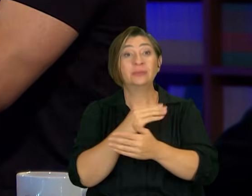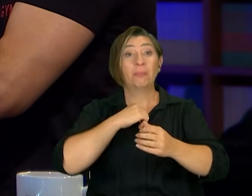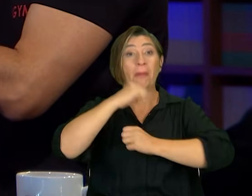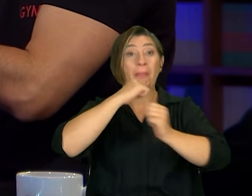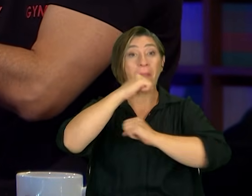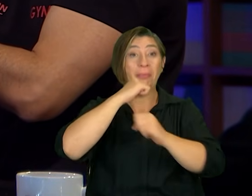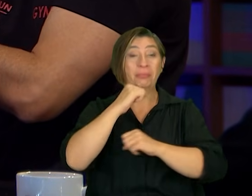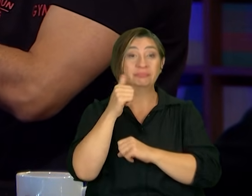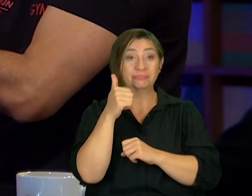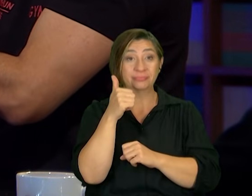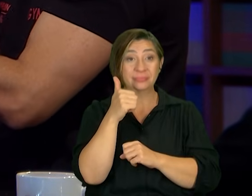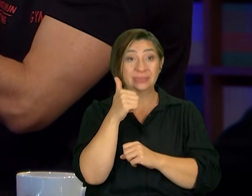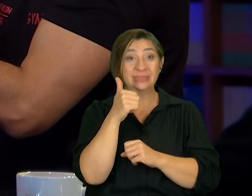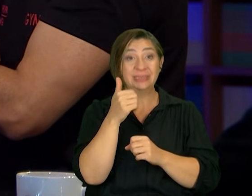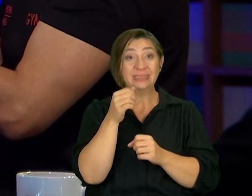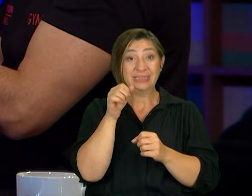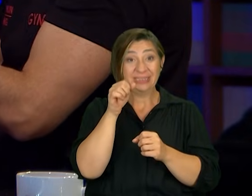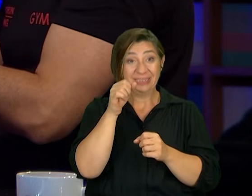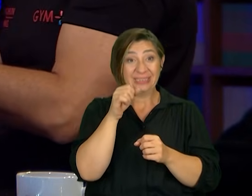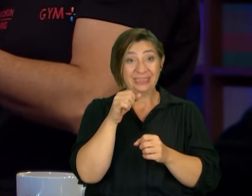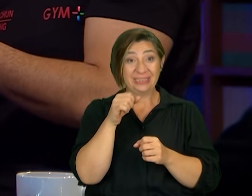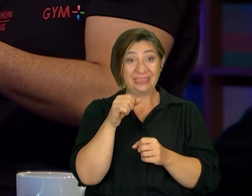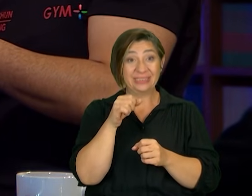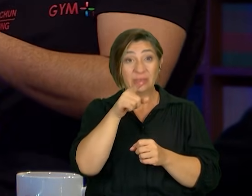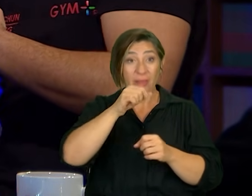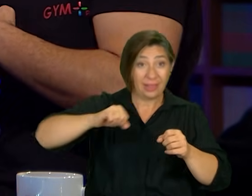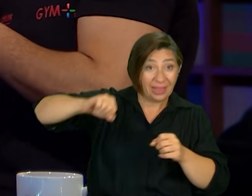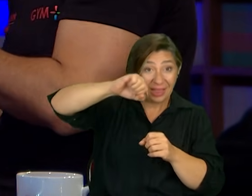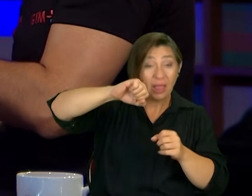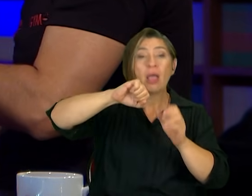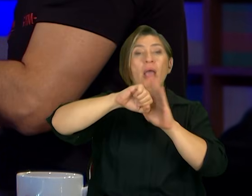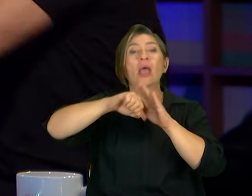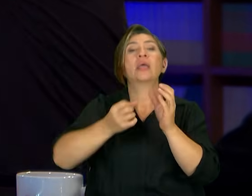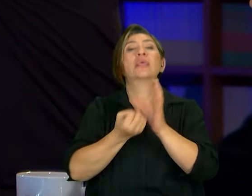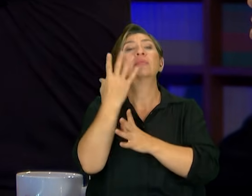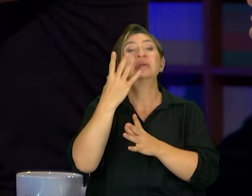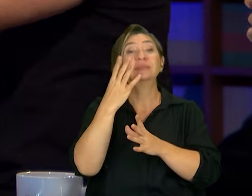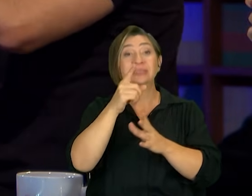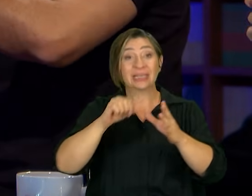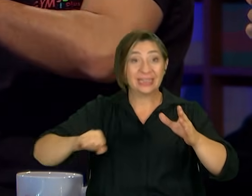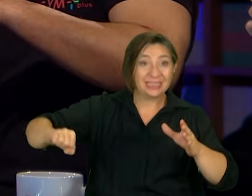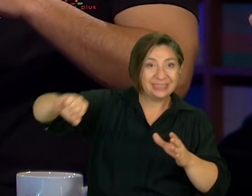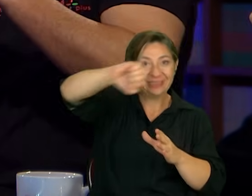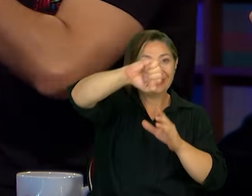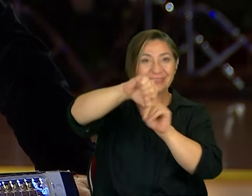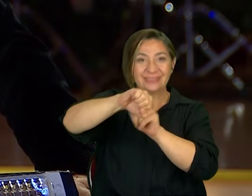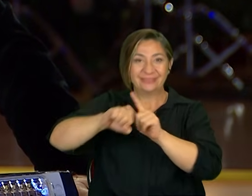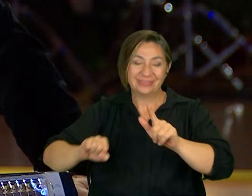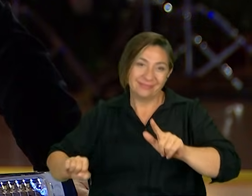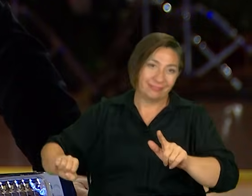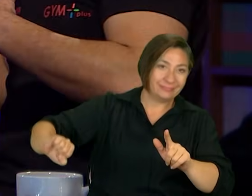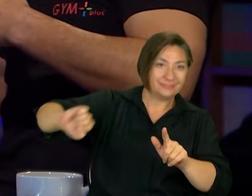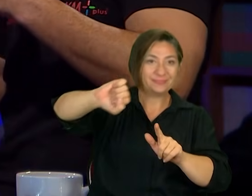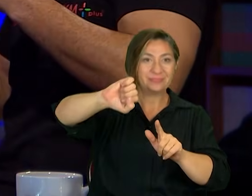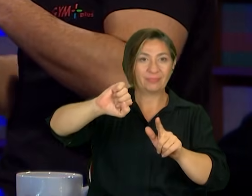hızlı kısa sürede vurabiliyoruz. Dairesel olan saldırılarda bu çok zor. Eğer bize otur bir saldırı dairesel geldiği zaman da dairesel,